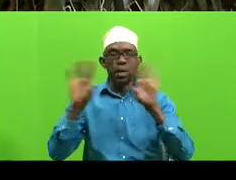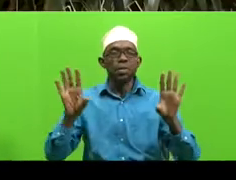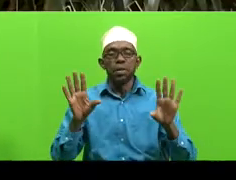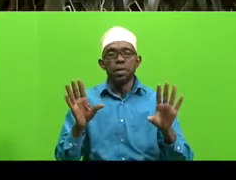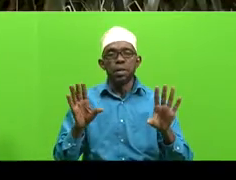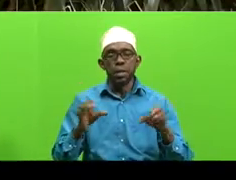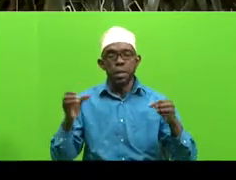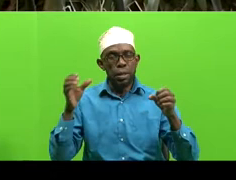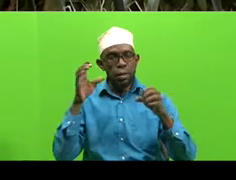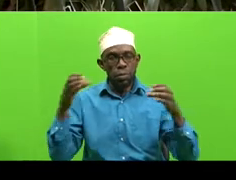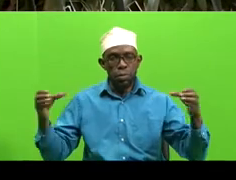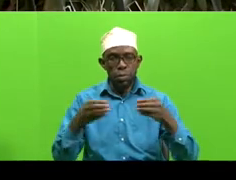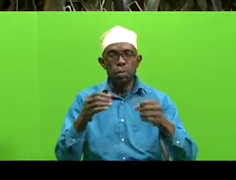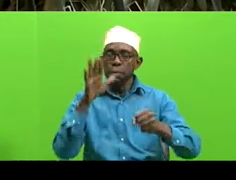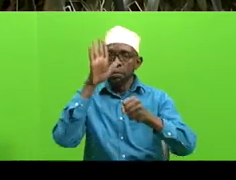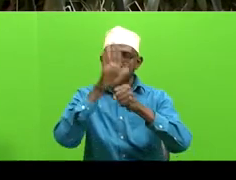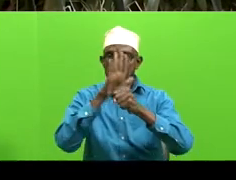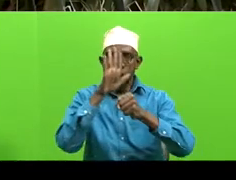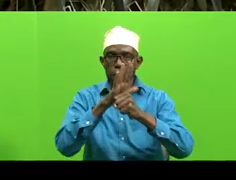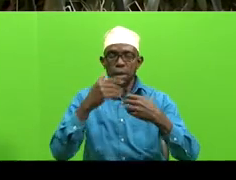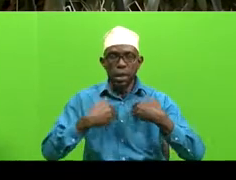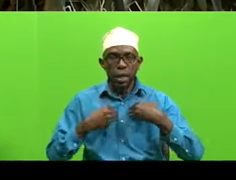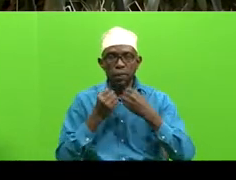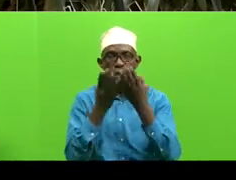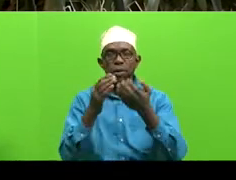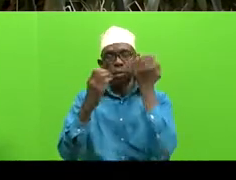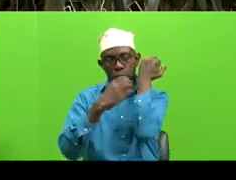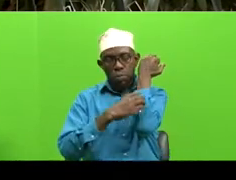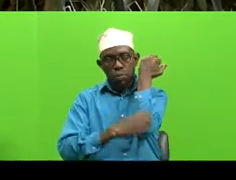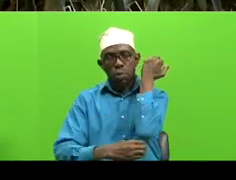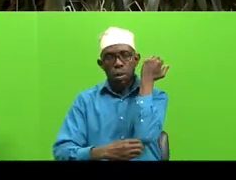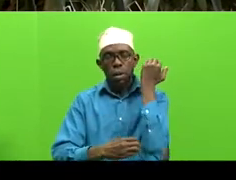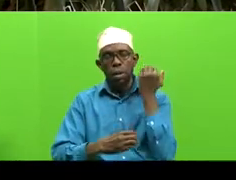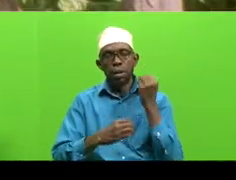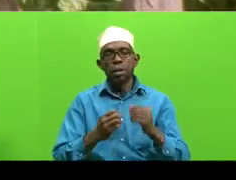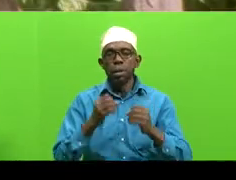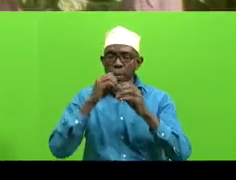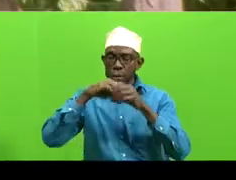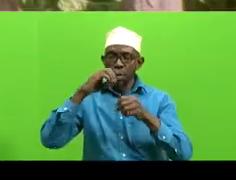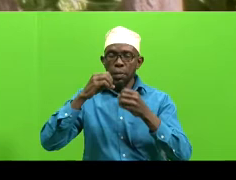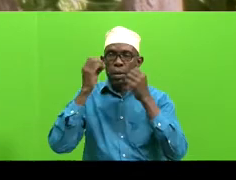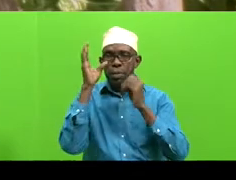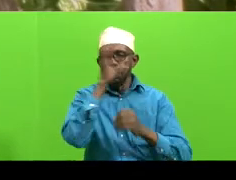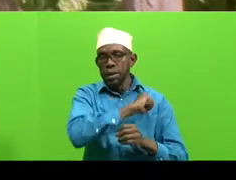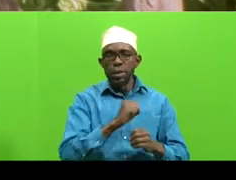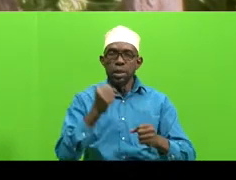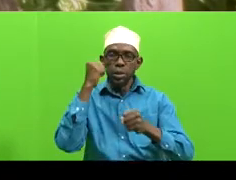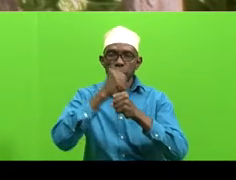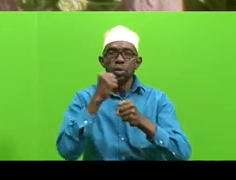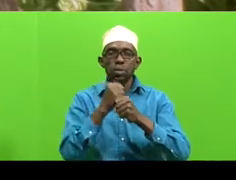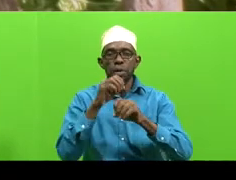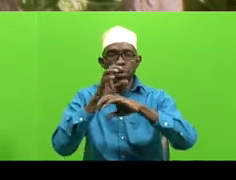Jamii na mambo mengi ya kuweza kuangazia, iwe ni umaskini, iwe ni kukosa ajira. Unaweza ukapigiwa simu kutoka